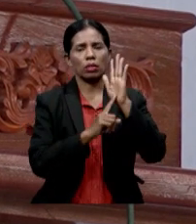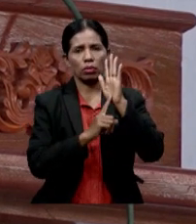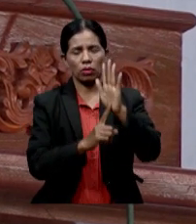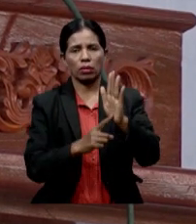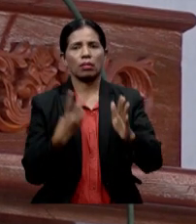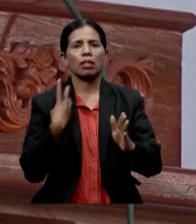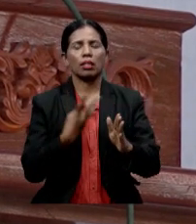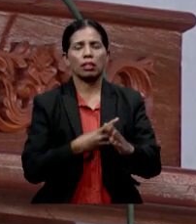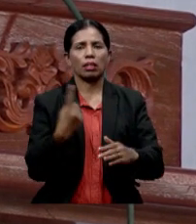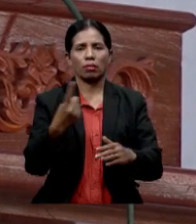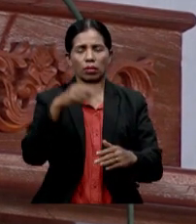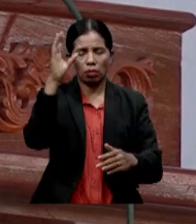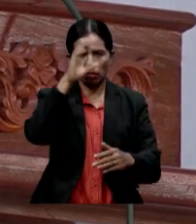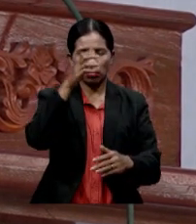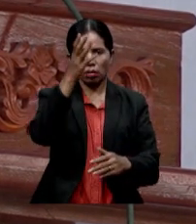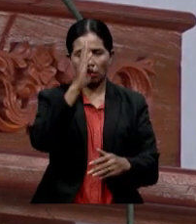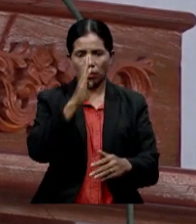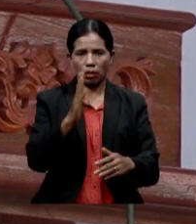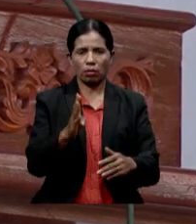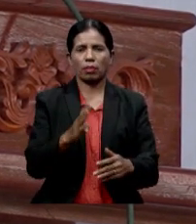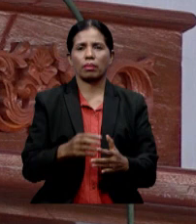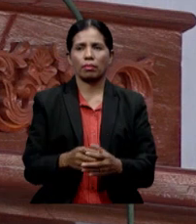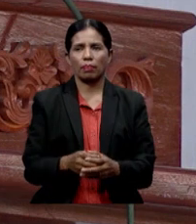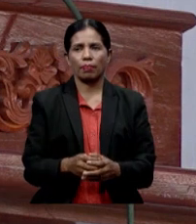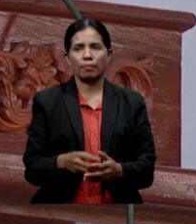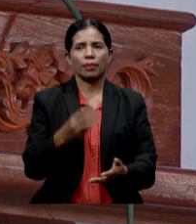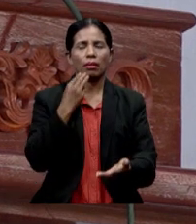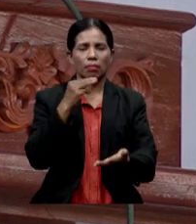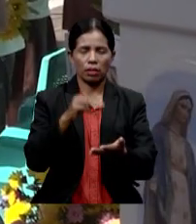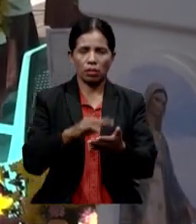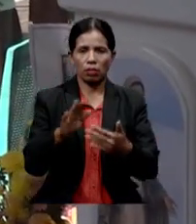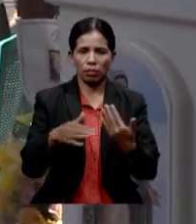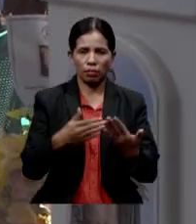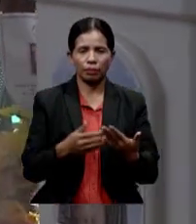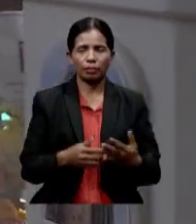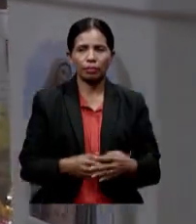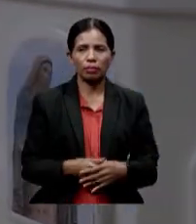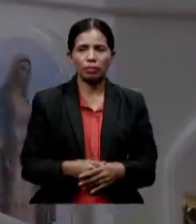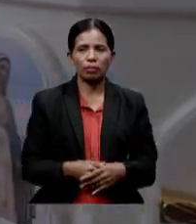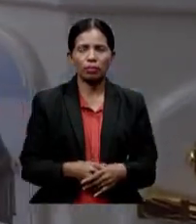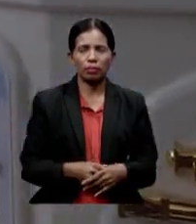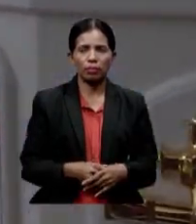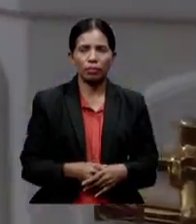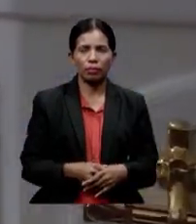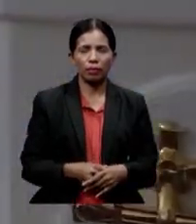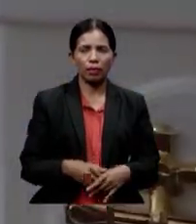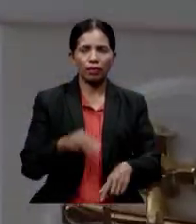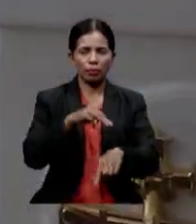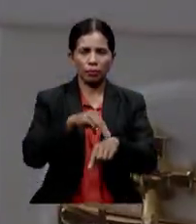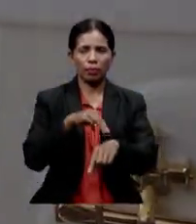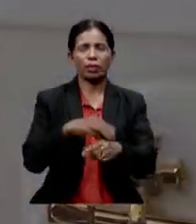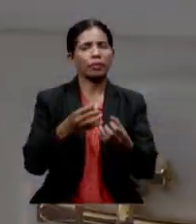ainda na fada nunca broma, e nem minha missão será volta. Afoi remata misa